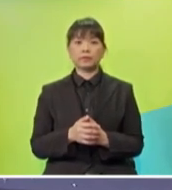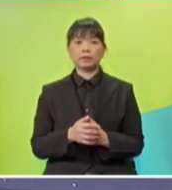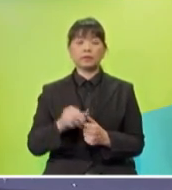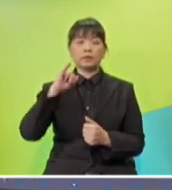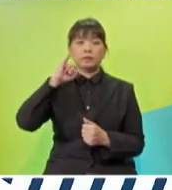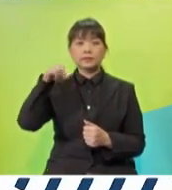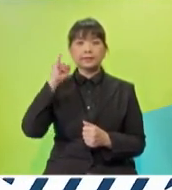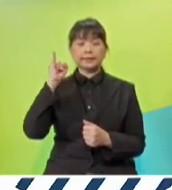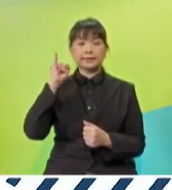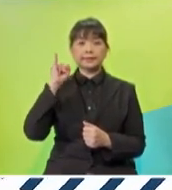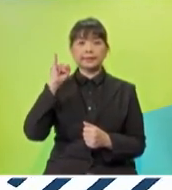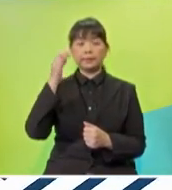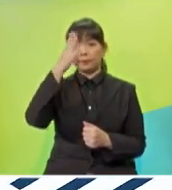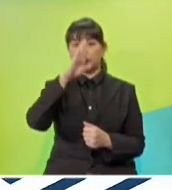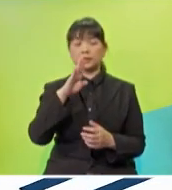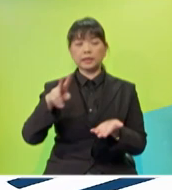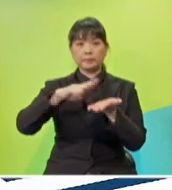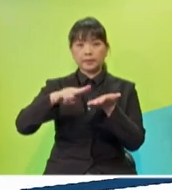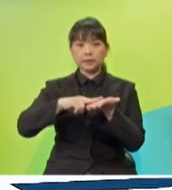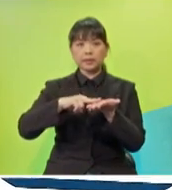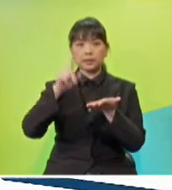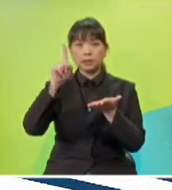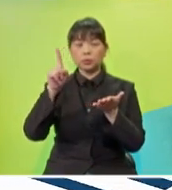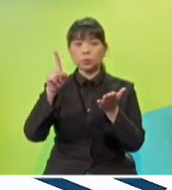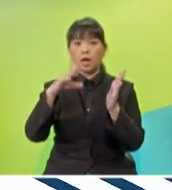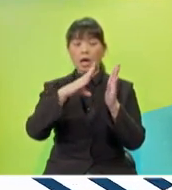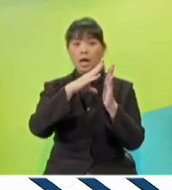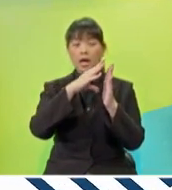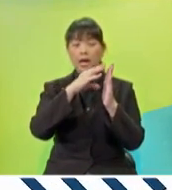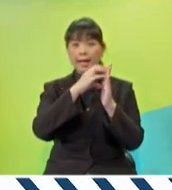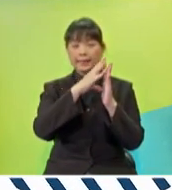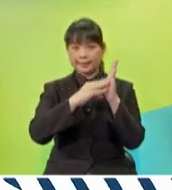Saya pernah membaca satu artikel yang menyertakan